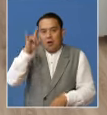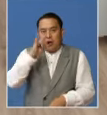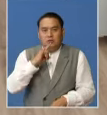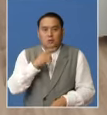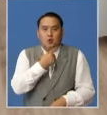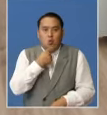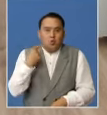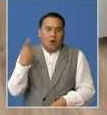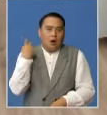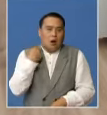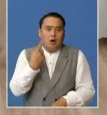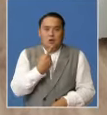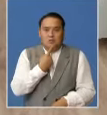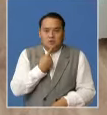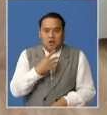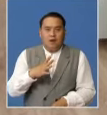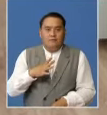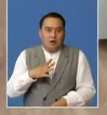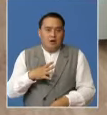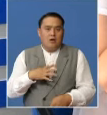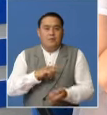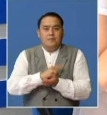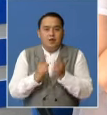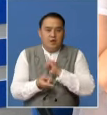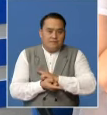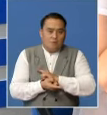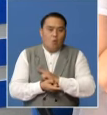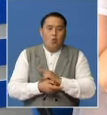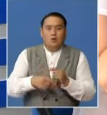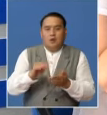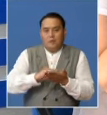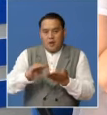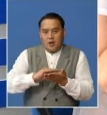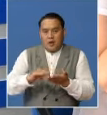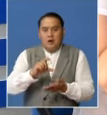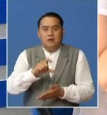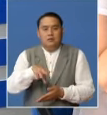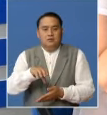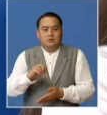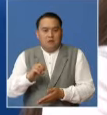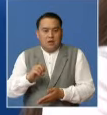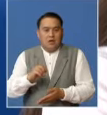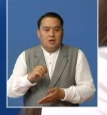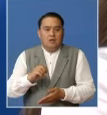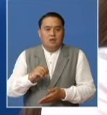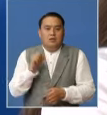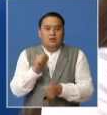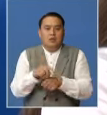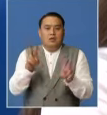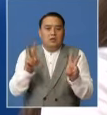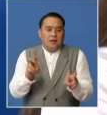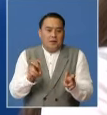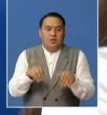казахском, русском и, соответственно, английском языках, сделать синхронный перевод текста, написать пресс-конференцию и эссе на заданные темы.